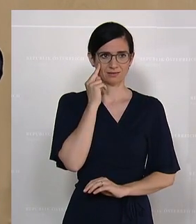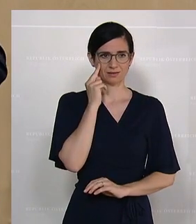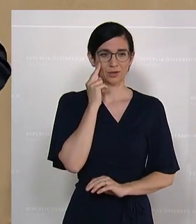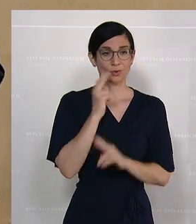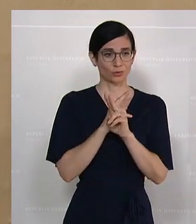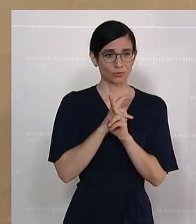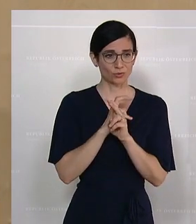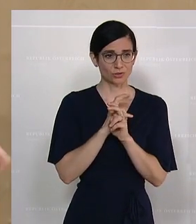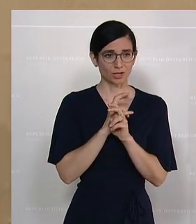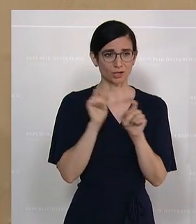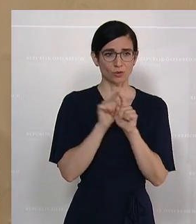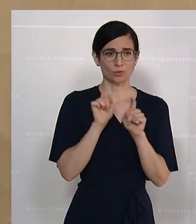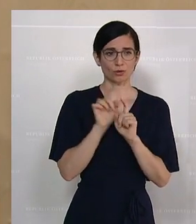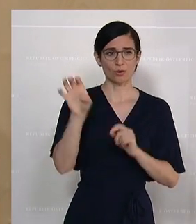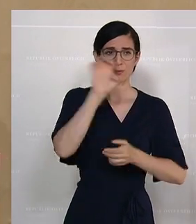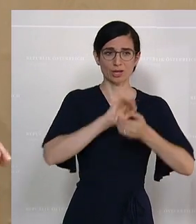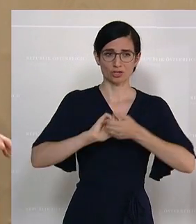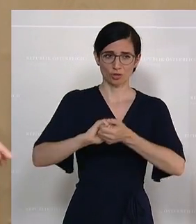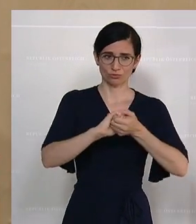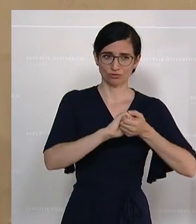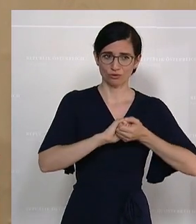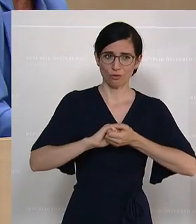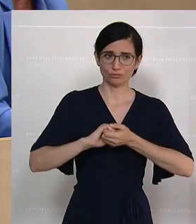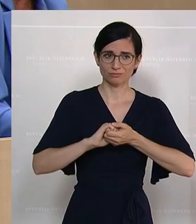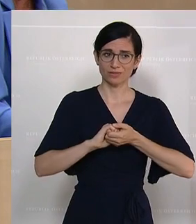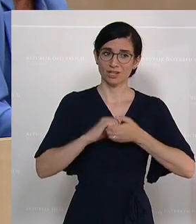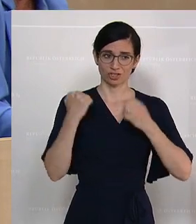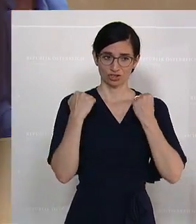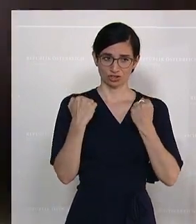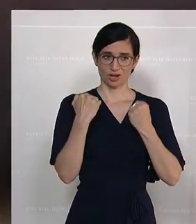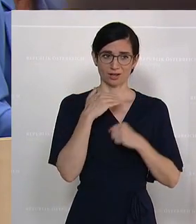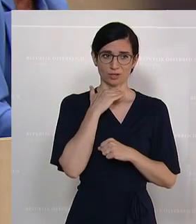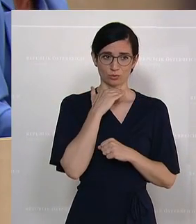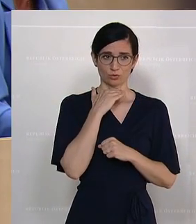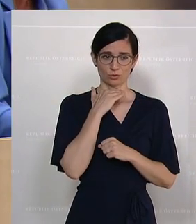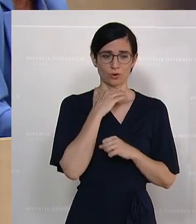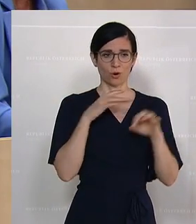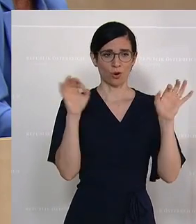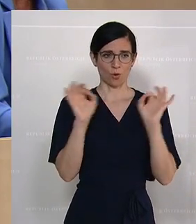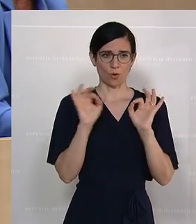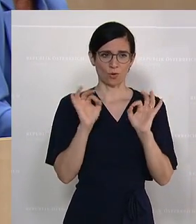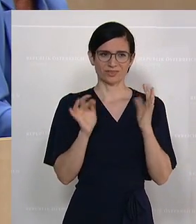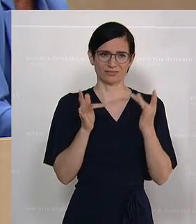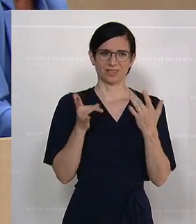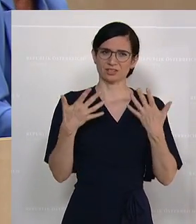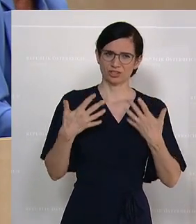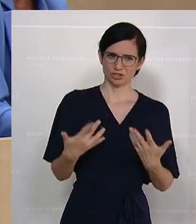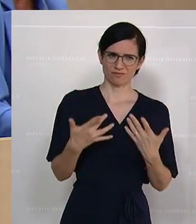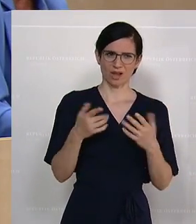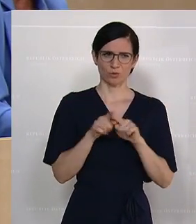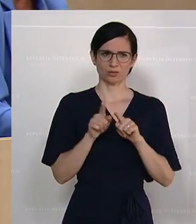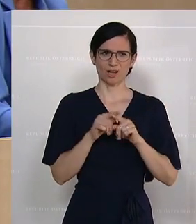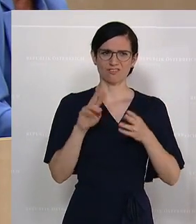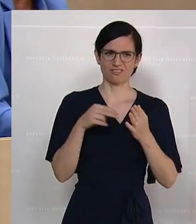österreich und die europäische union ob die wirklich so stark sind oder ob sie nicht vielleicht viel mehr schwach und verletzlich sind